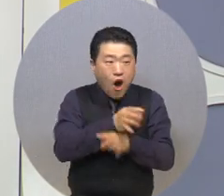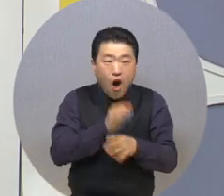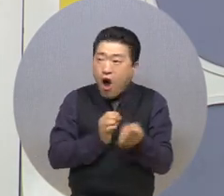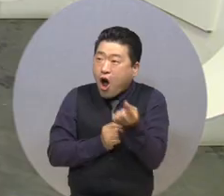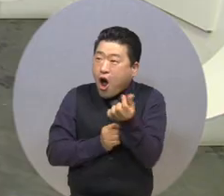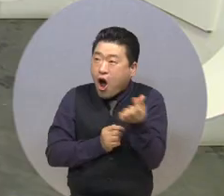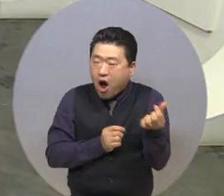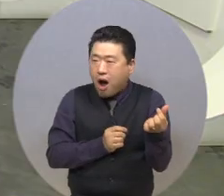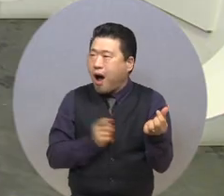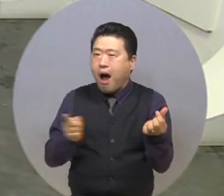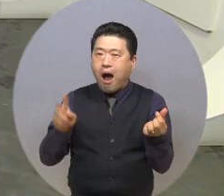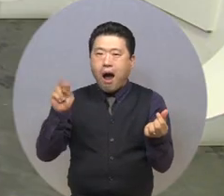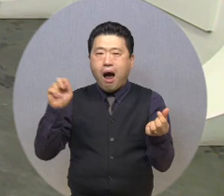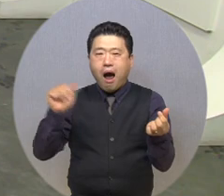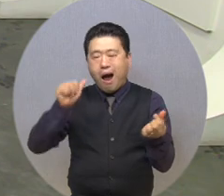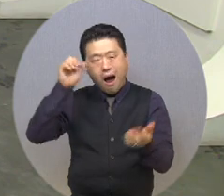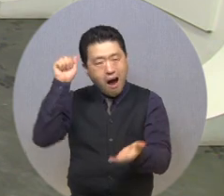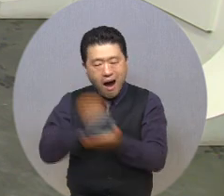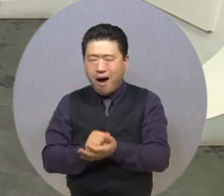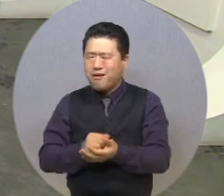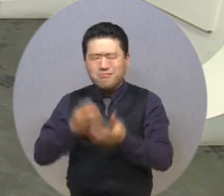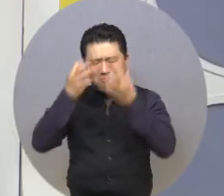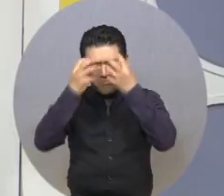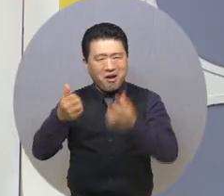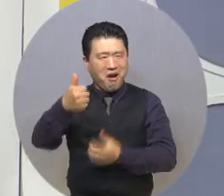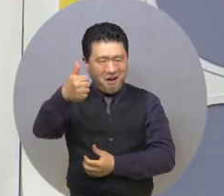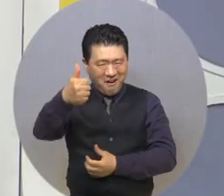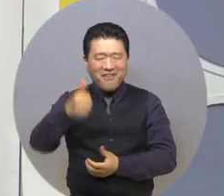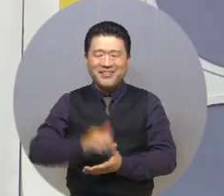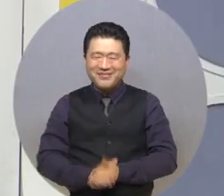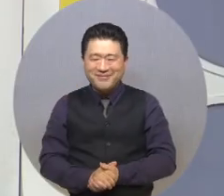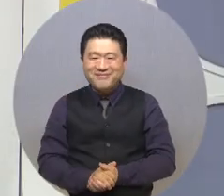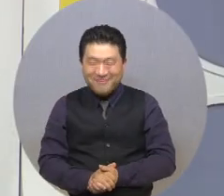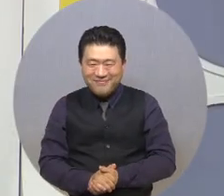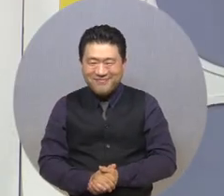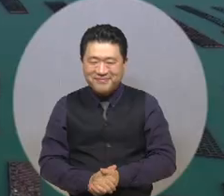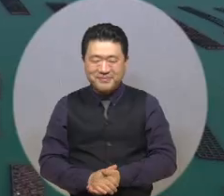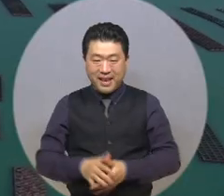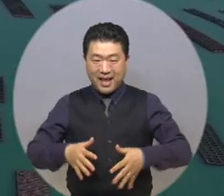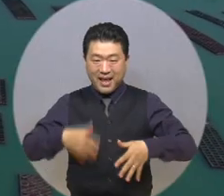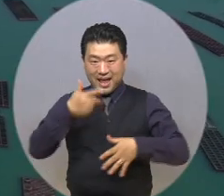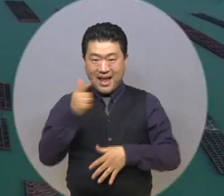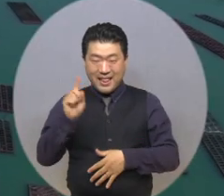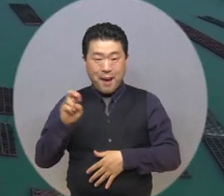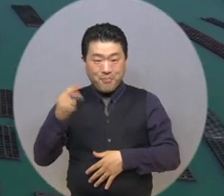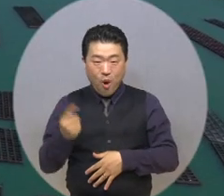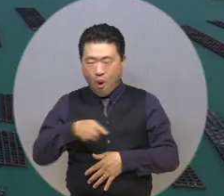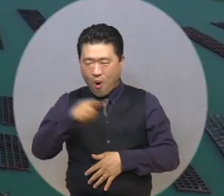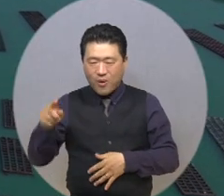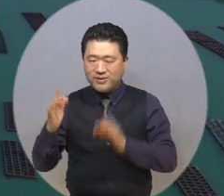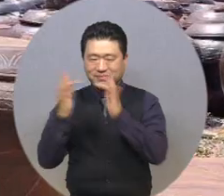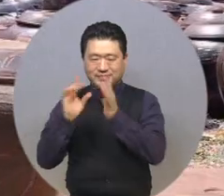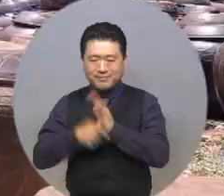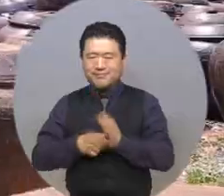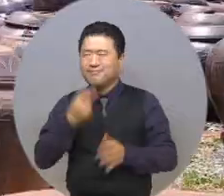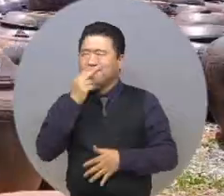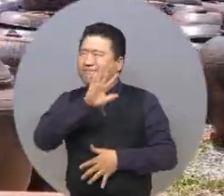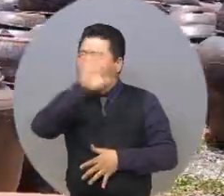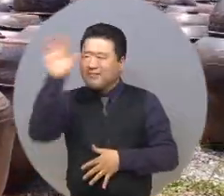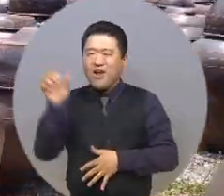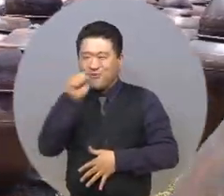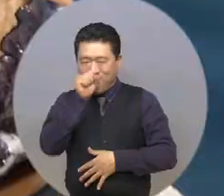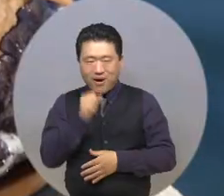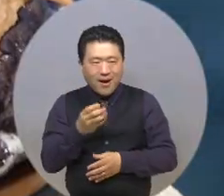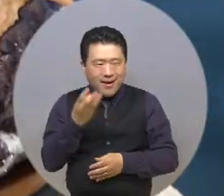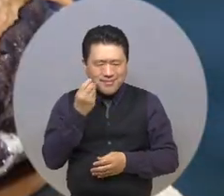않은데 남도장터 최고입니다. 남도장터에는 남도의 맑은 공기와 그다음에